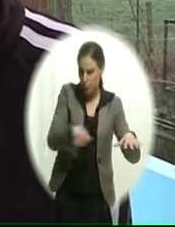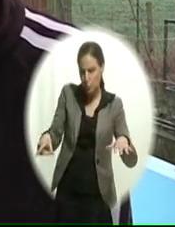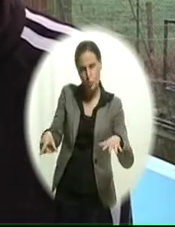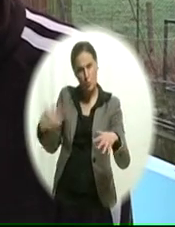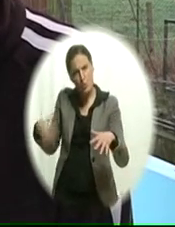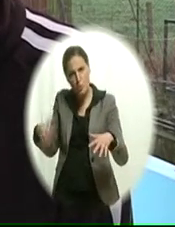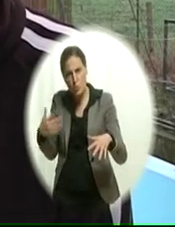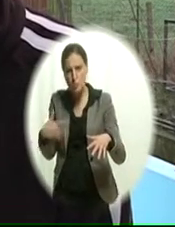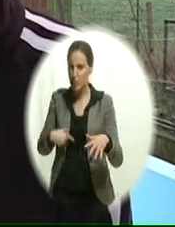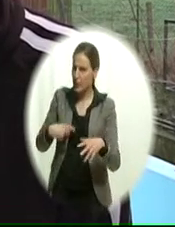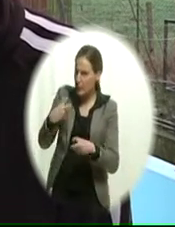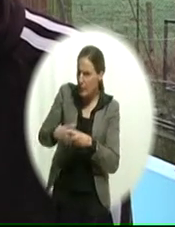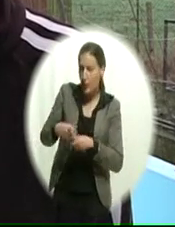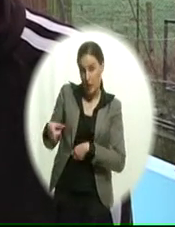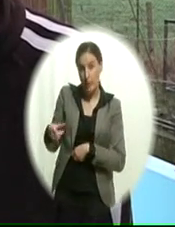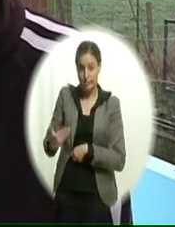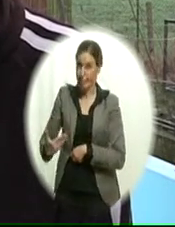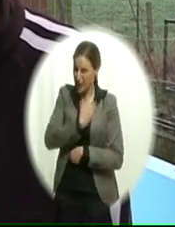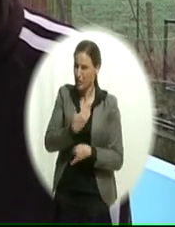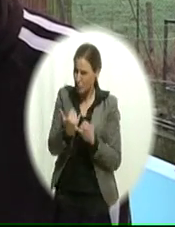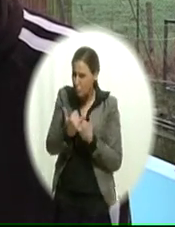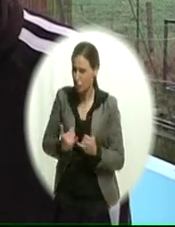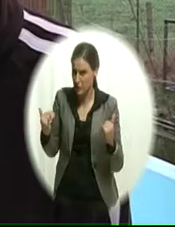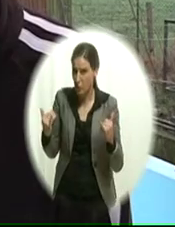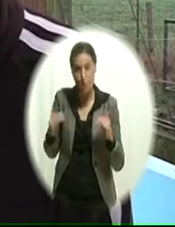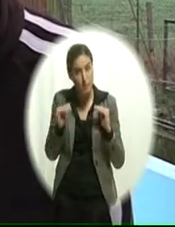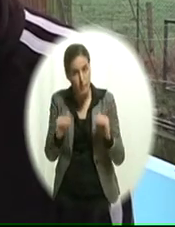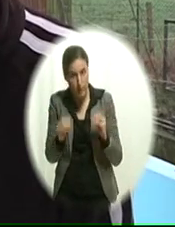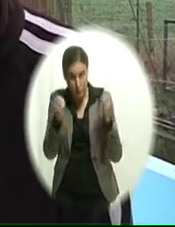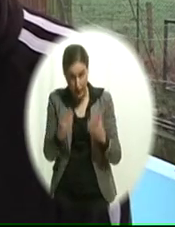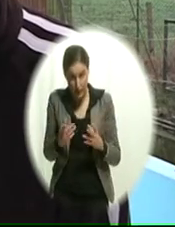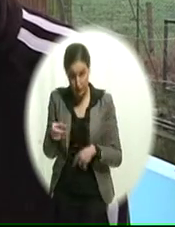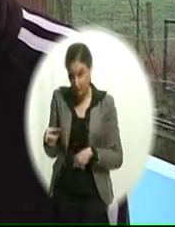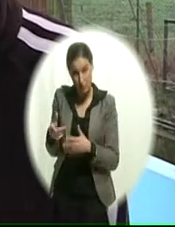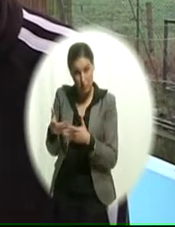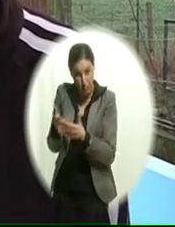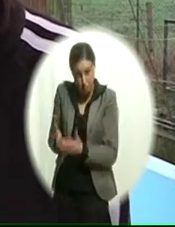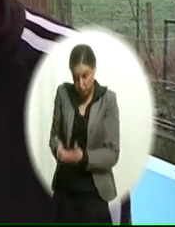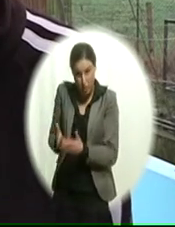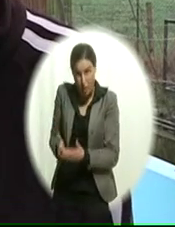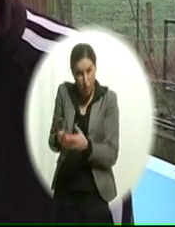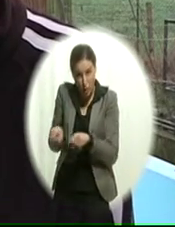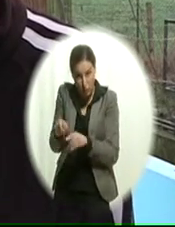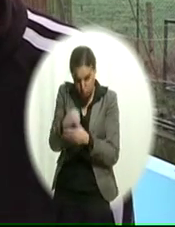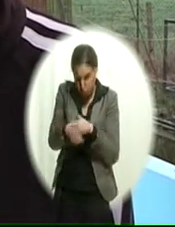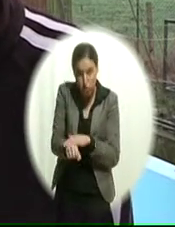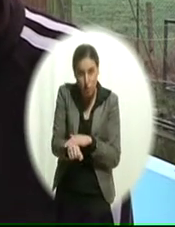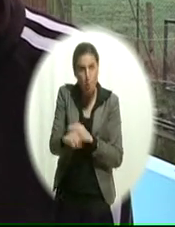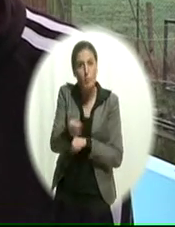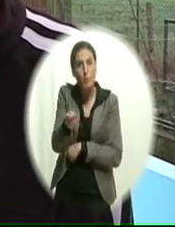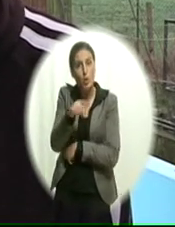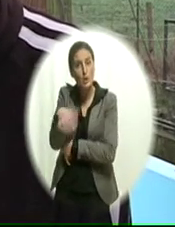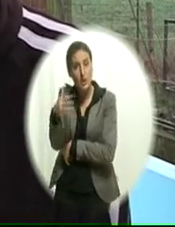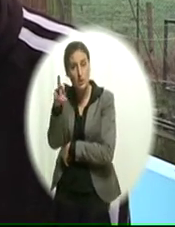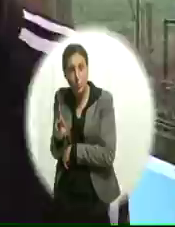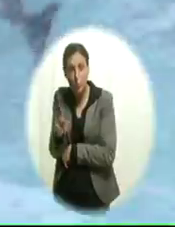étaient vraiment dans un sale état. C'est-à-dire qu'il y en a même qui sont au point de naissance. Un phoque gris naît à 15 kg et là, on a un qui